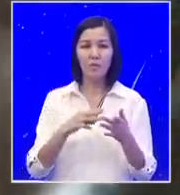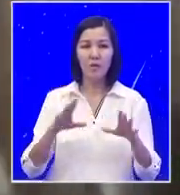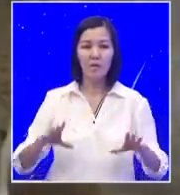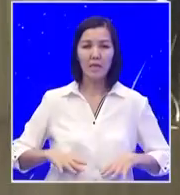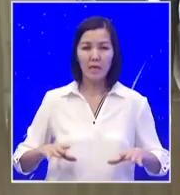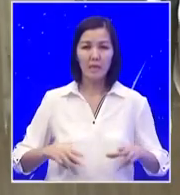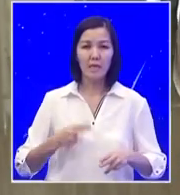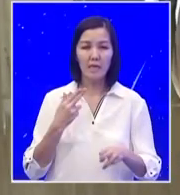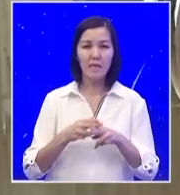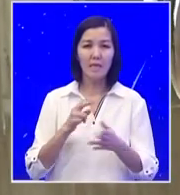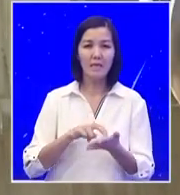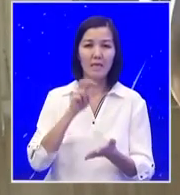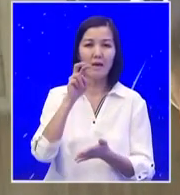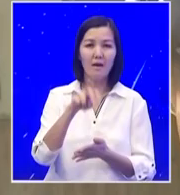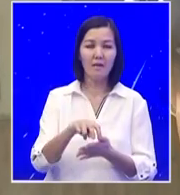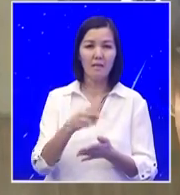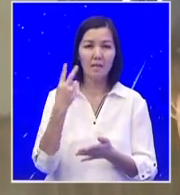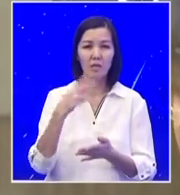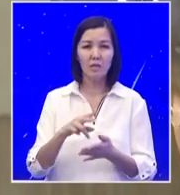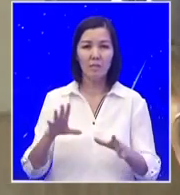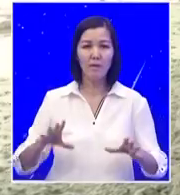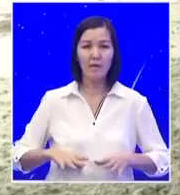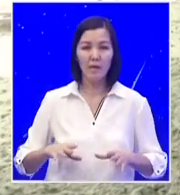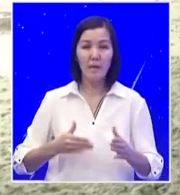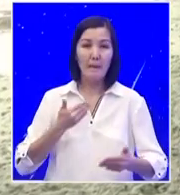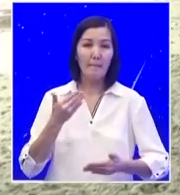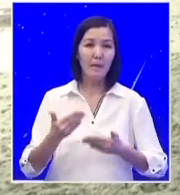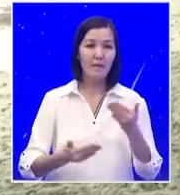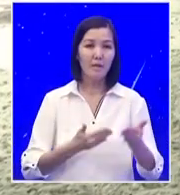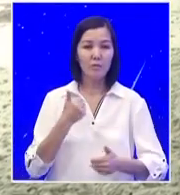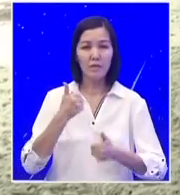кедергіден қарғыса 20-дан аса қыл құйрық мәнерлеп жүруден